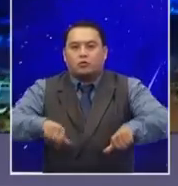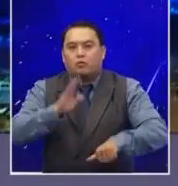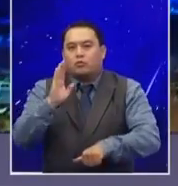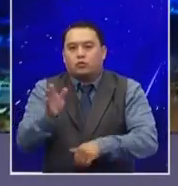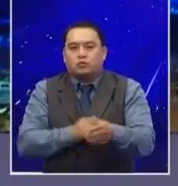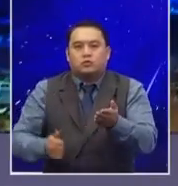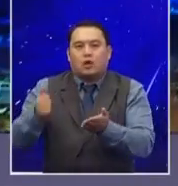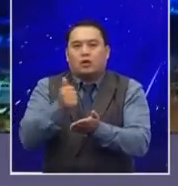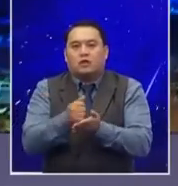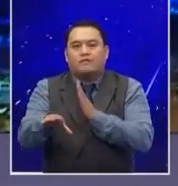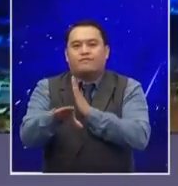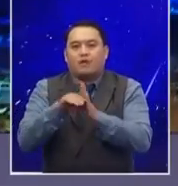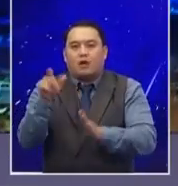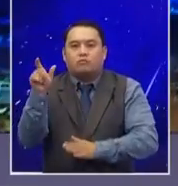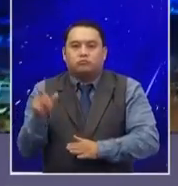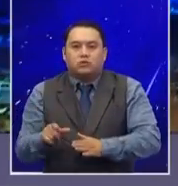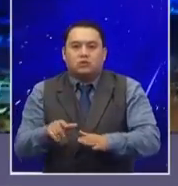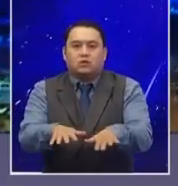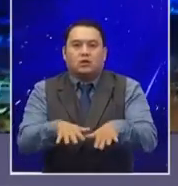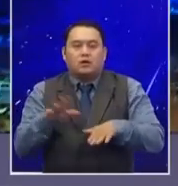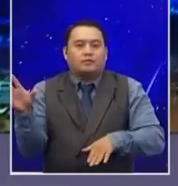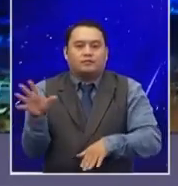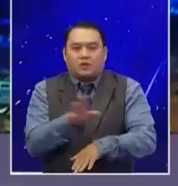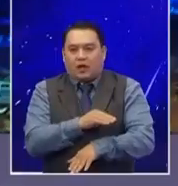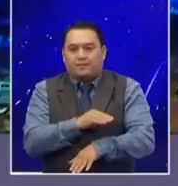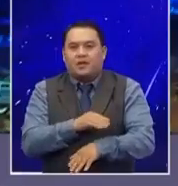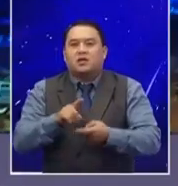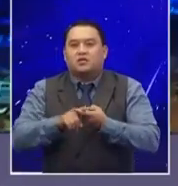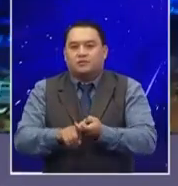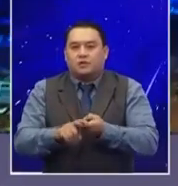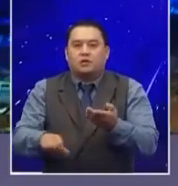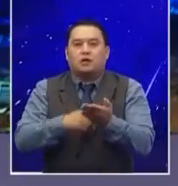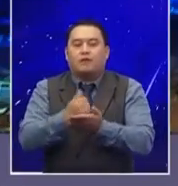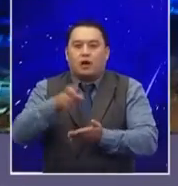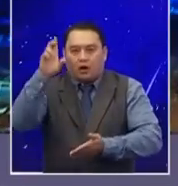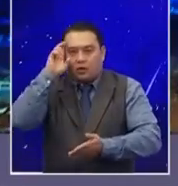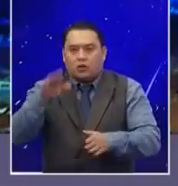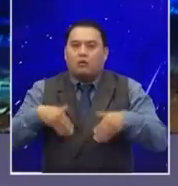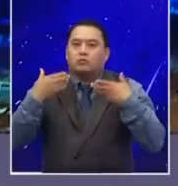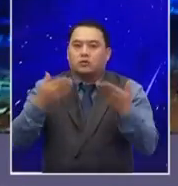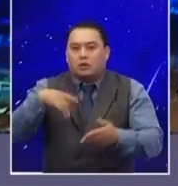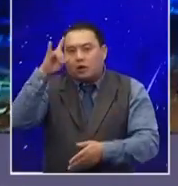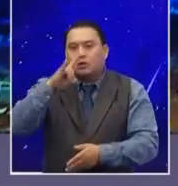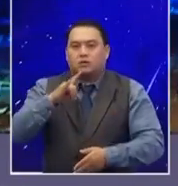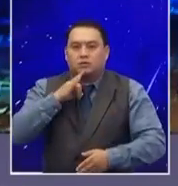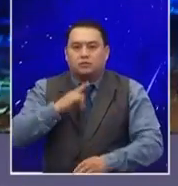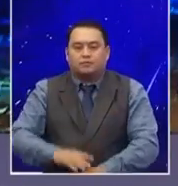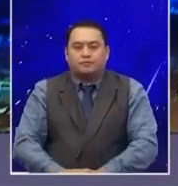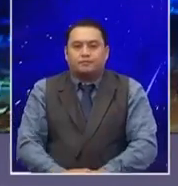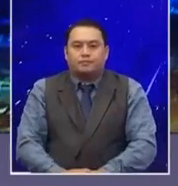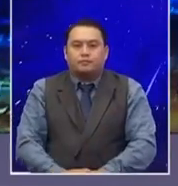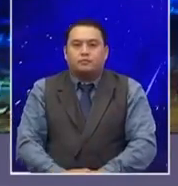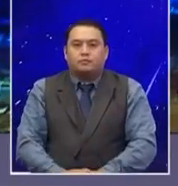будут назначены выборы депутатов, маслихатов всех уровней. В связи с этим глава государства обратился к казахстанцам. Подробности в